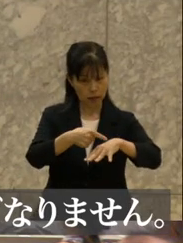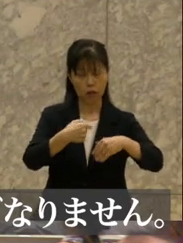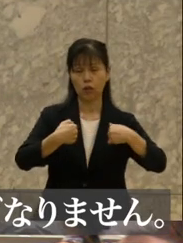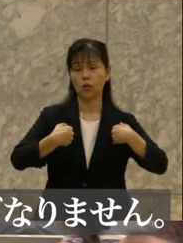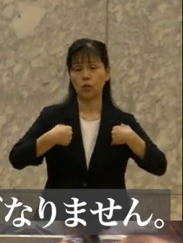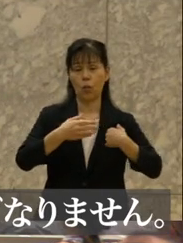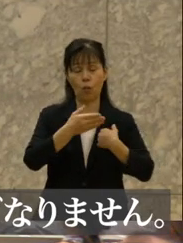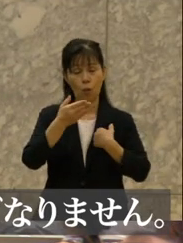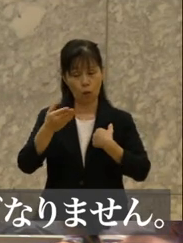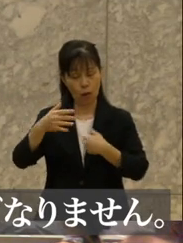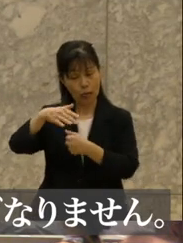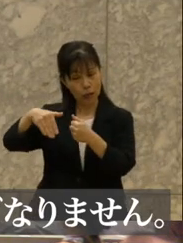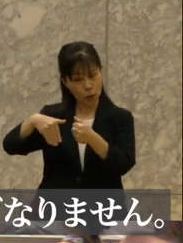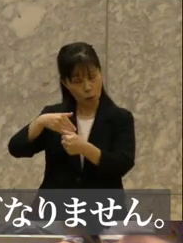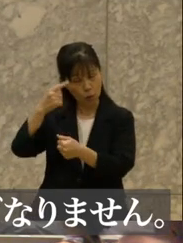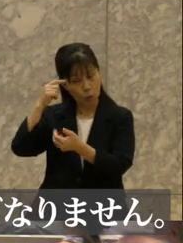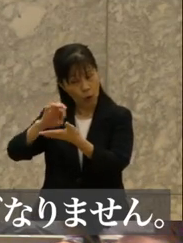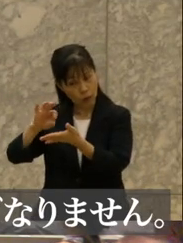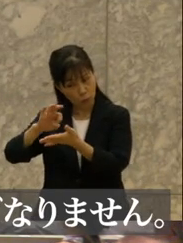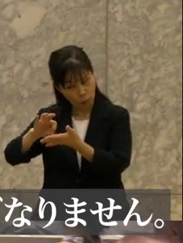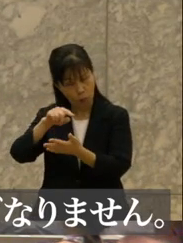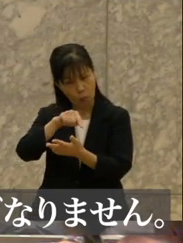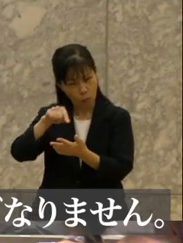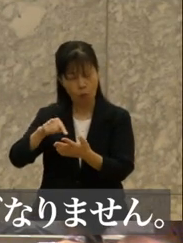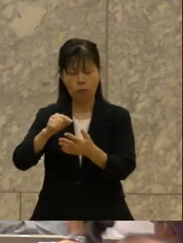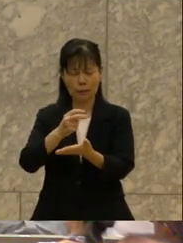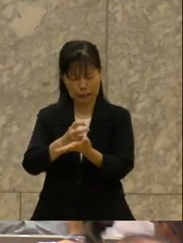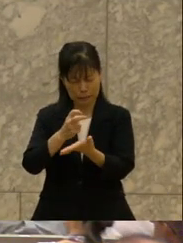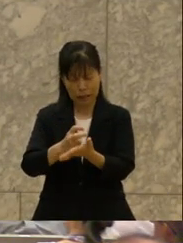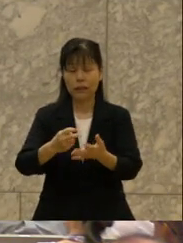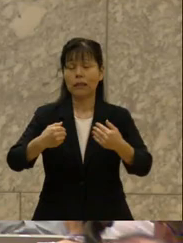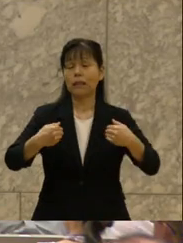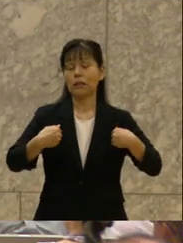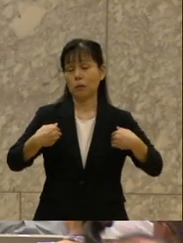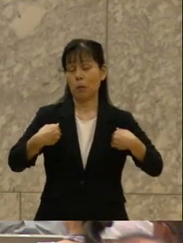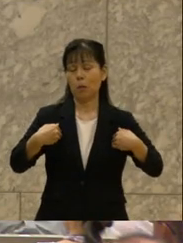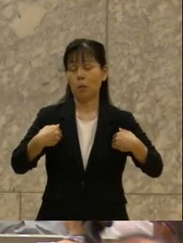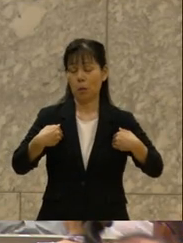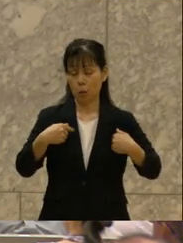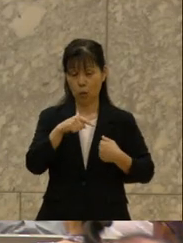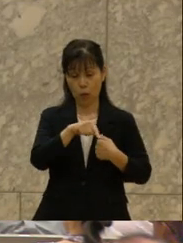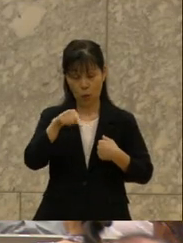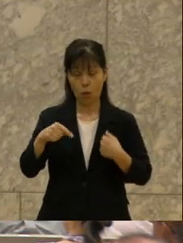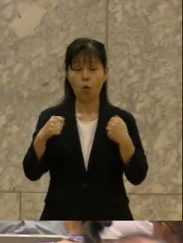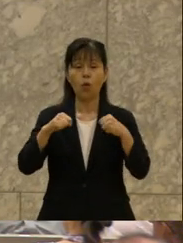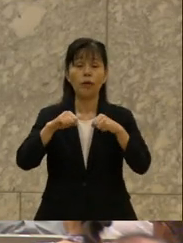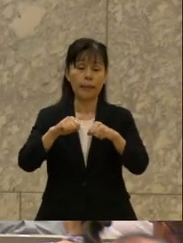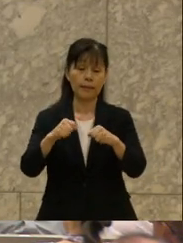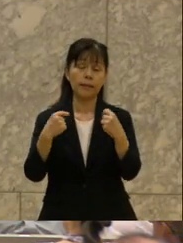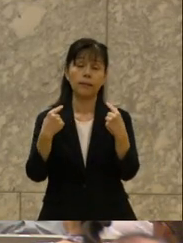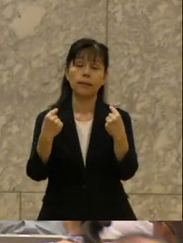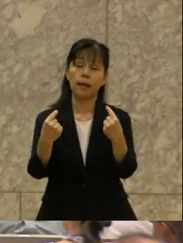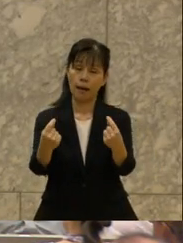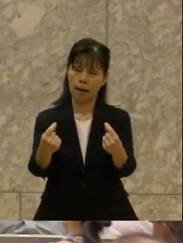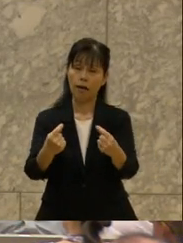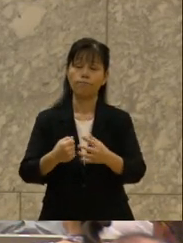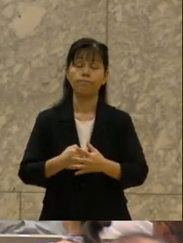それから環境への配慮っていうのは絶対にやらなければなりませんもちろんしっかりそれをやりながらもですね